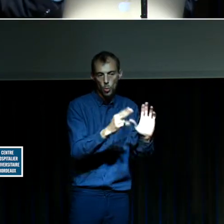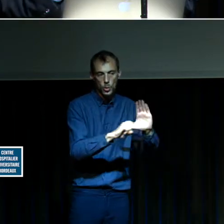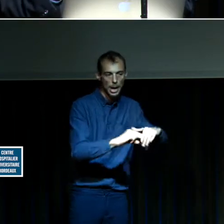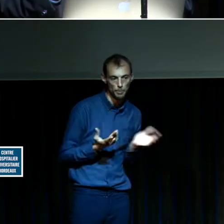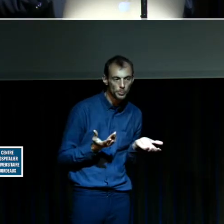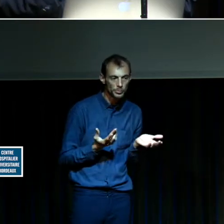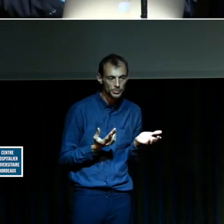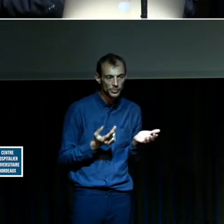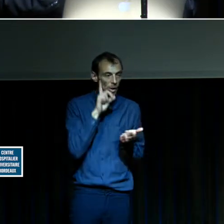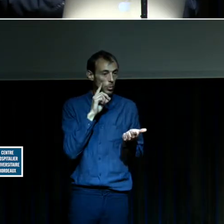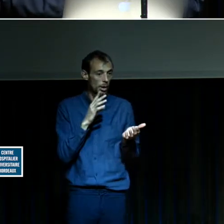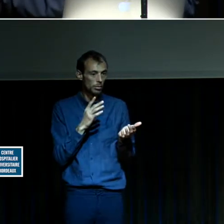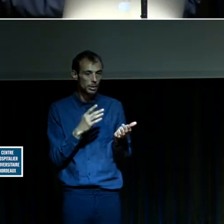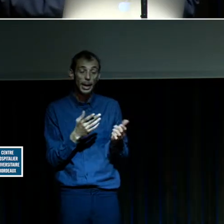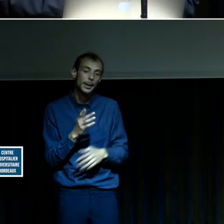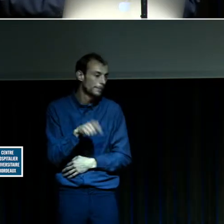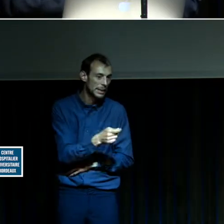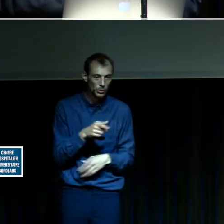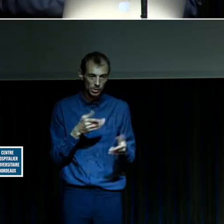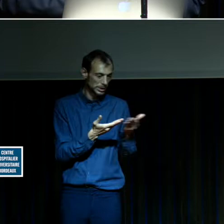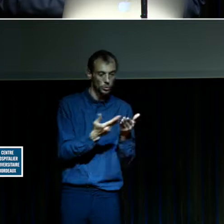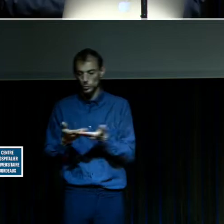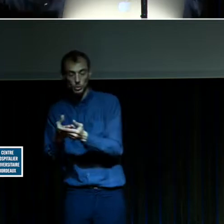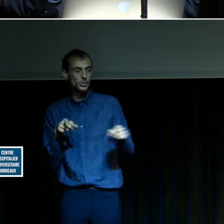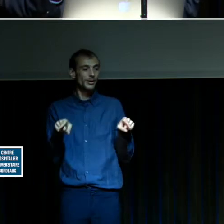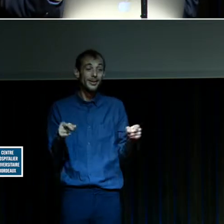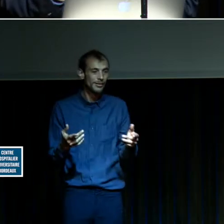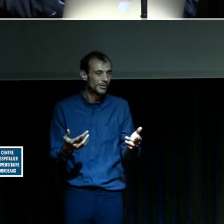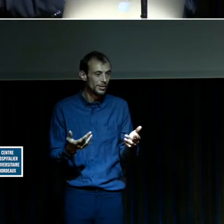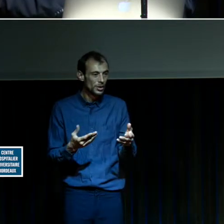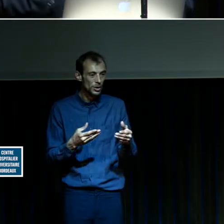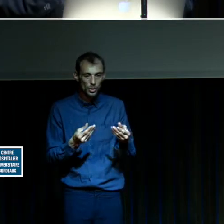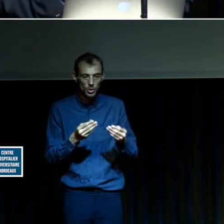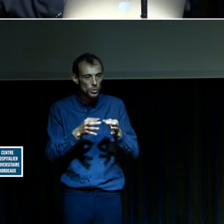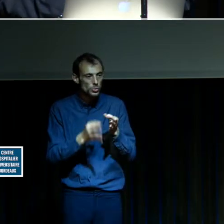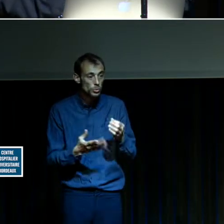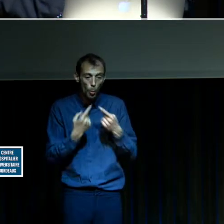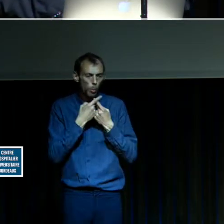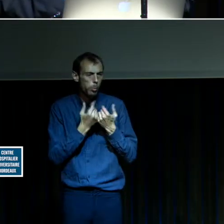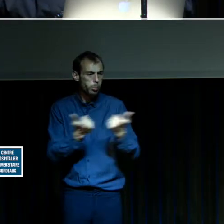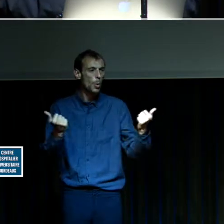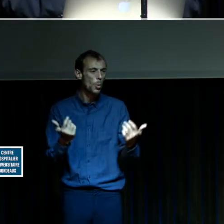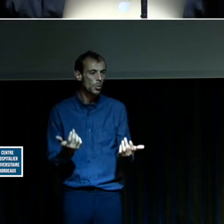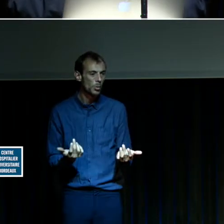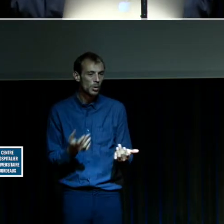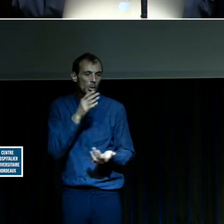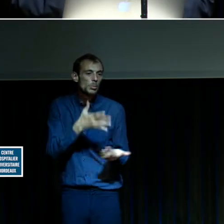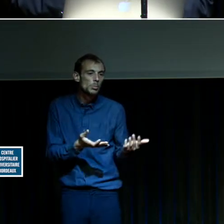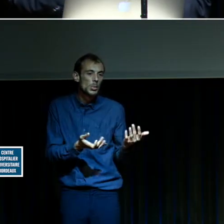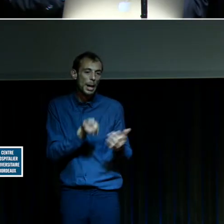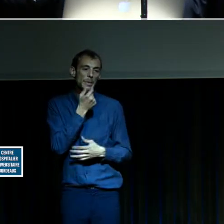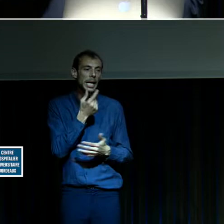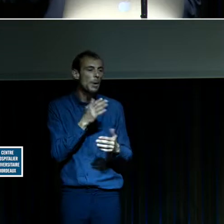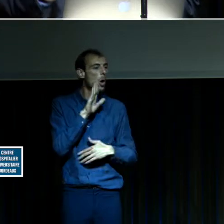bien évidemment les traitements ne sont pas du tout les mêmes si c'est une artère bouchée ou une artère déchirée. Il est hors de question de donner des médicaments qui vont